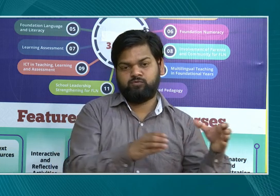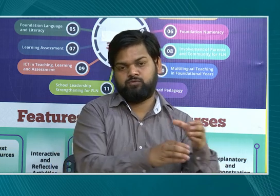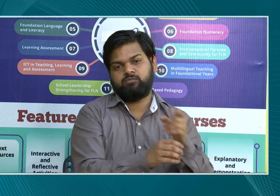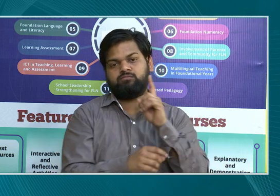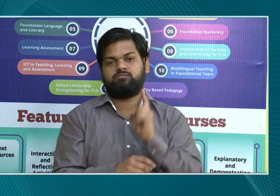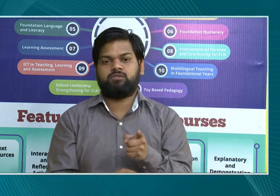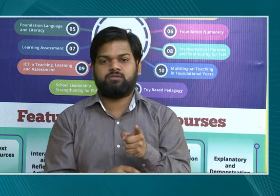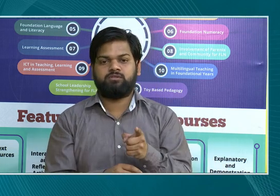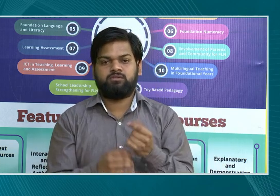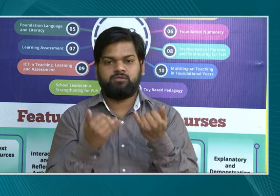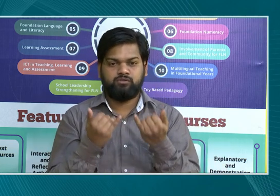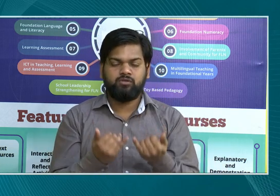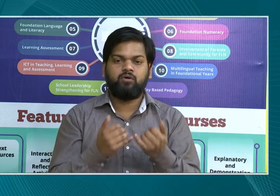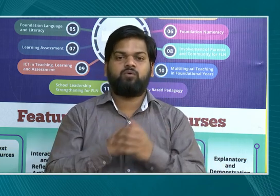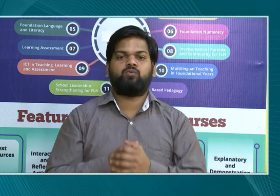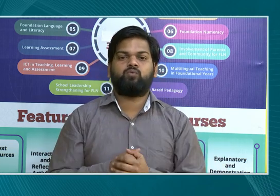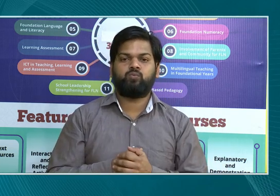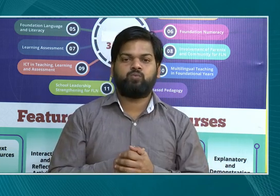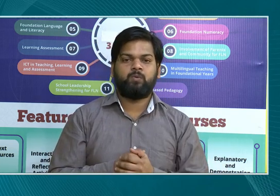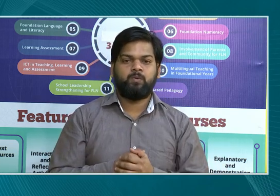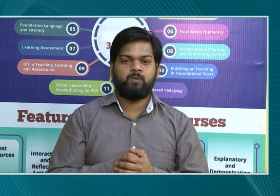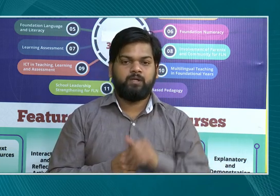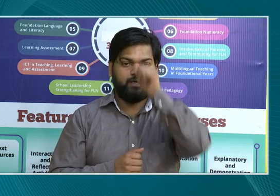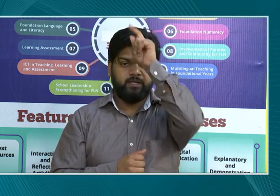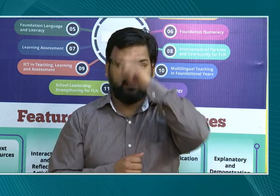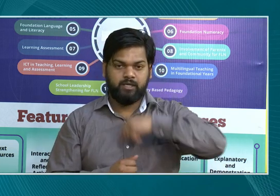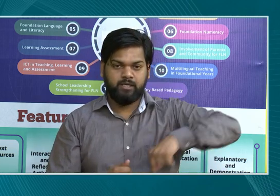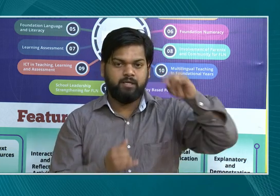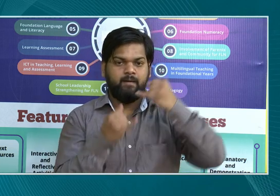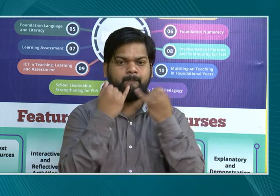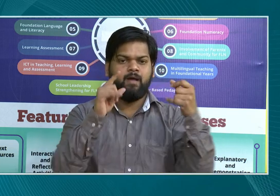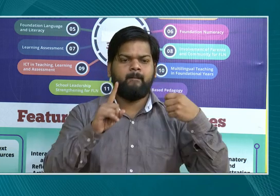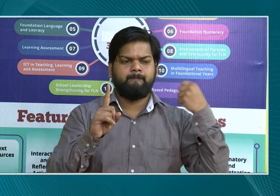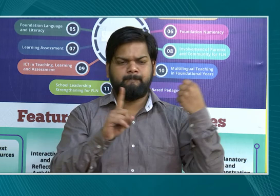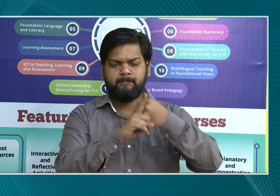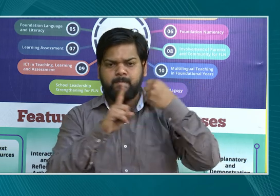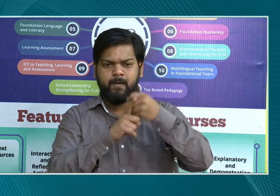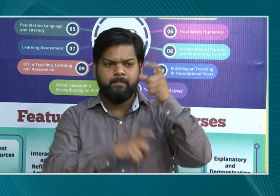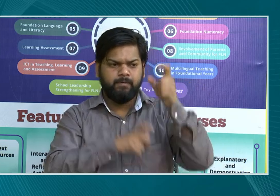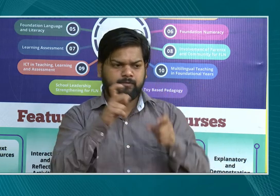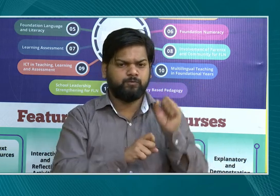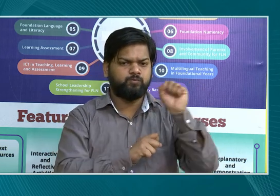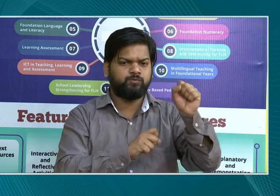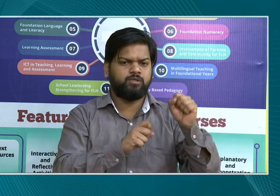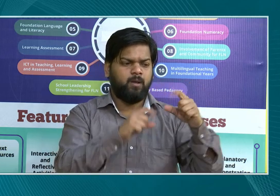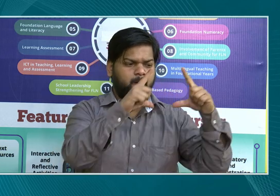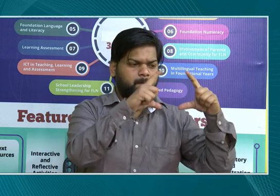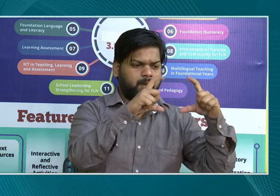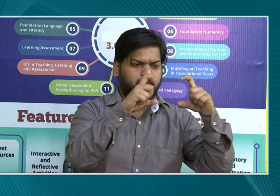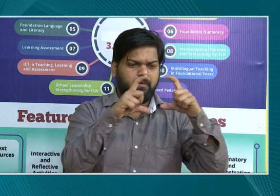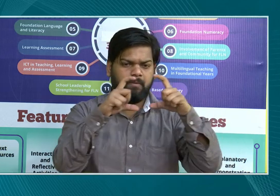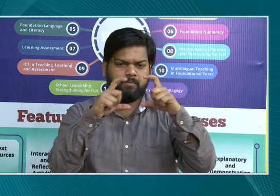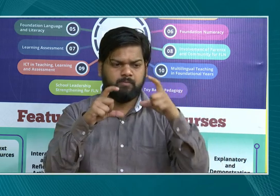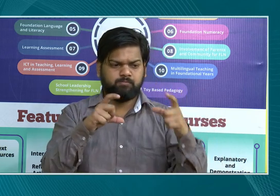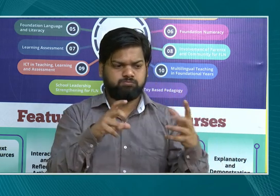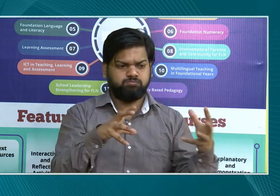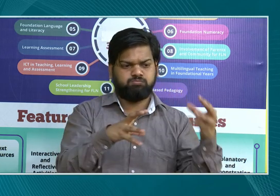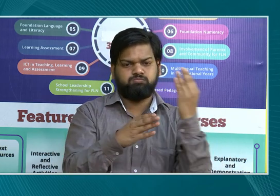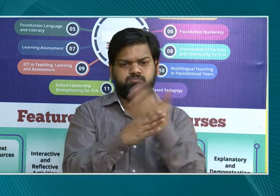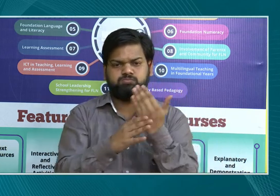स्वतंत्रता सेनानियों की जो तस्वीरें वाला कोई चार्ट अपने साथ इस पाठ के जोड़ सकते हैं इसके अलावा कुछ राष्ट्र प्रेम से जो